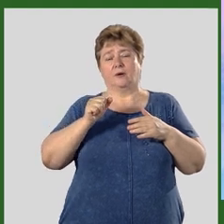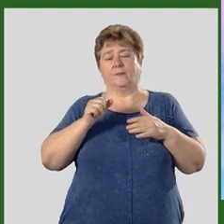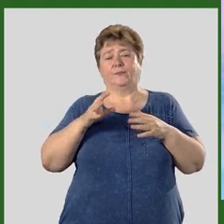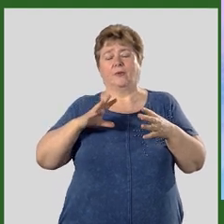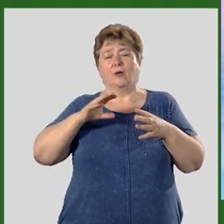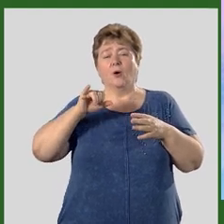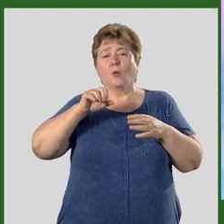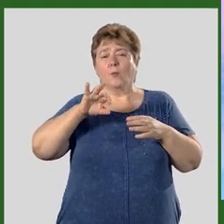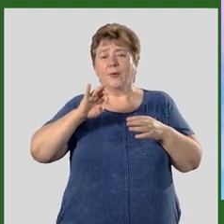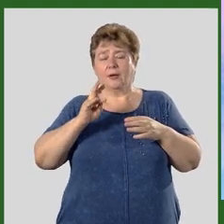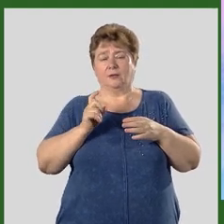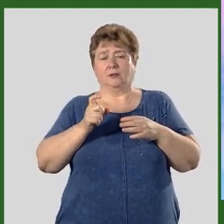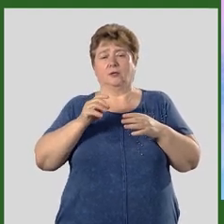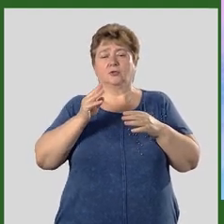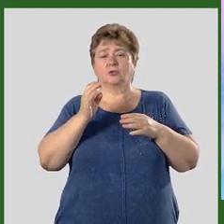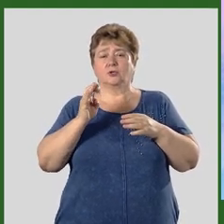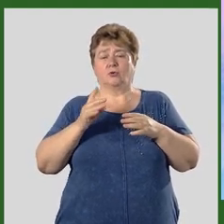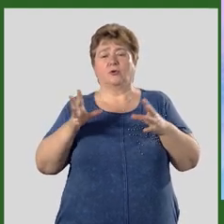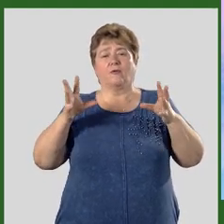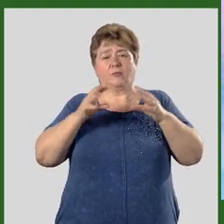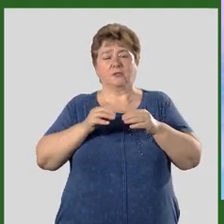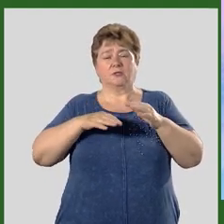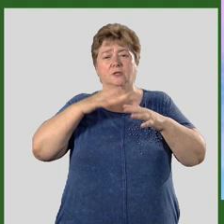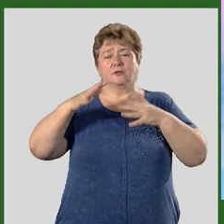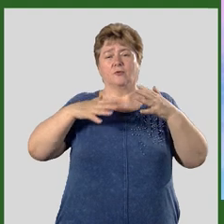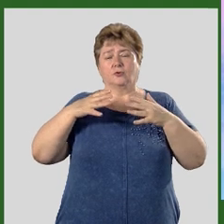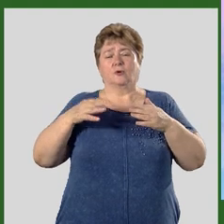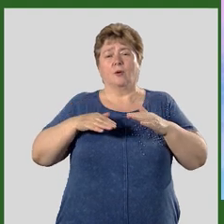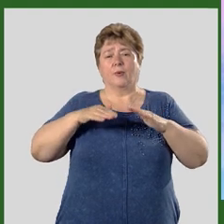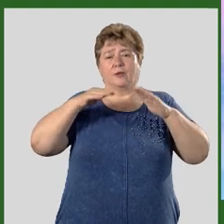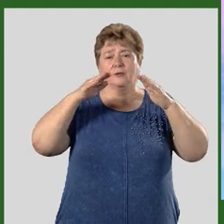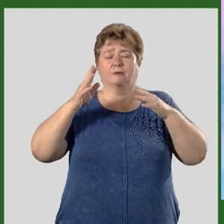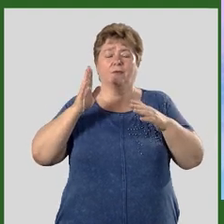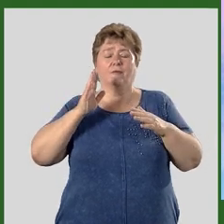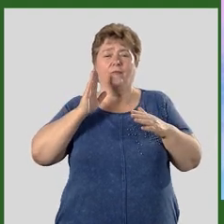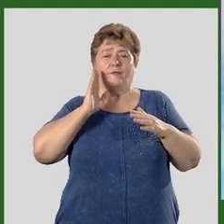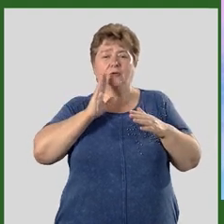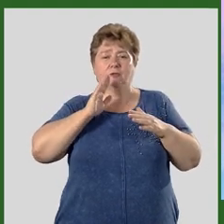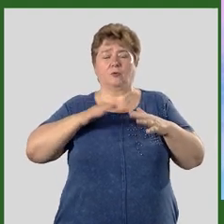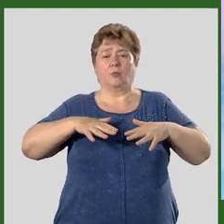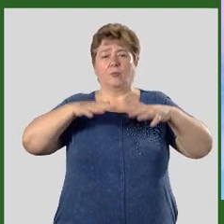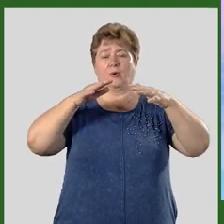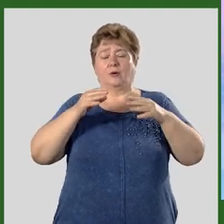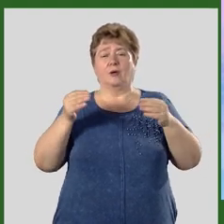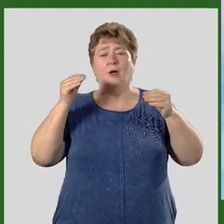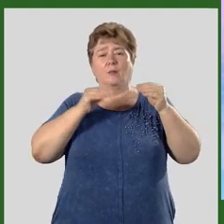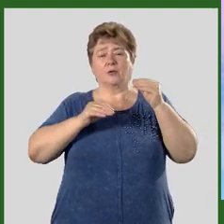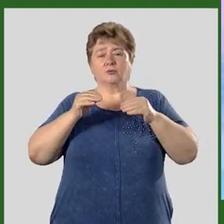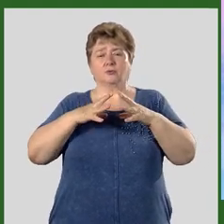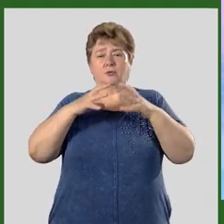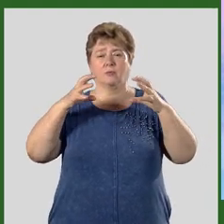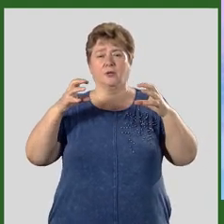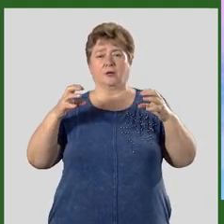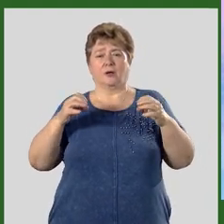В умеренных широтах вместе с воздухом поднимается и водяной пар. Образуются